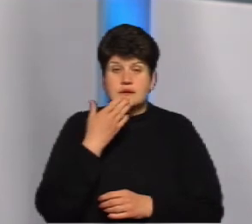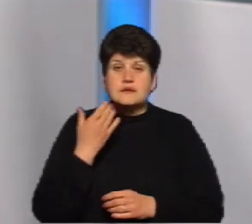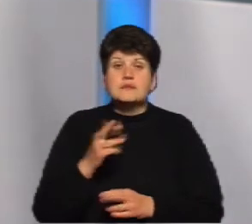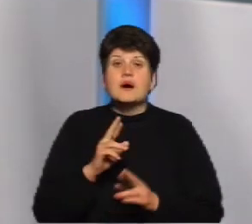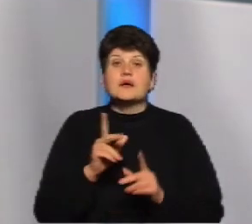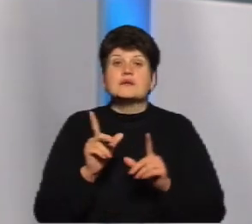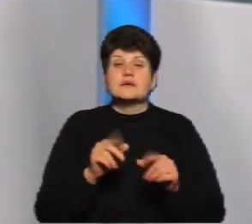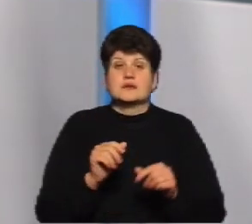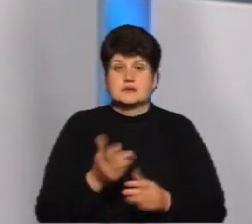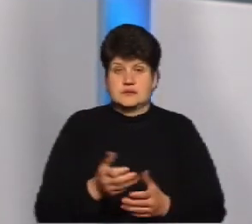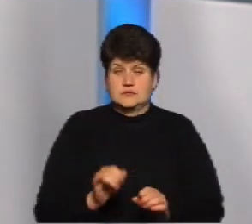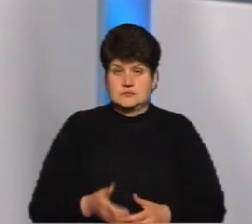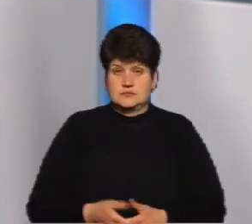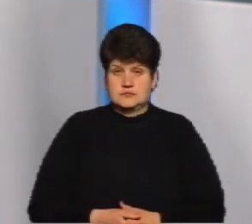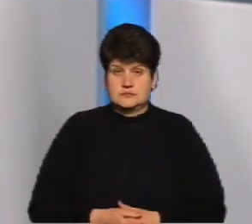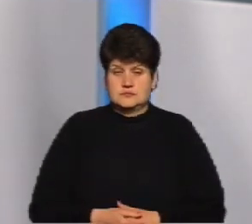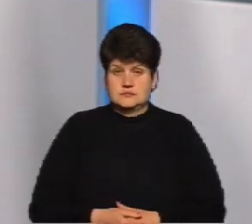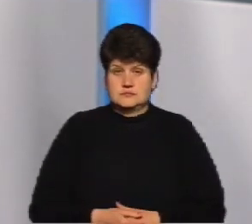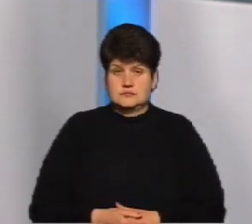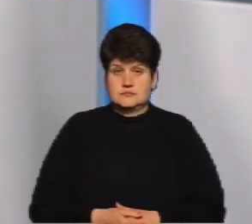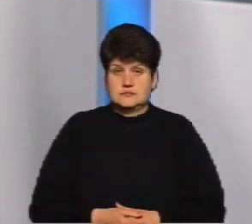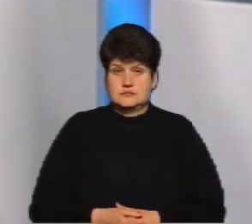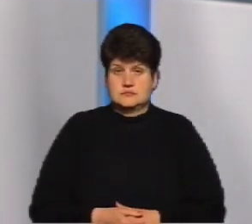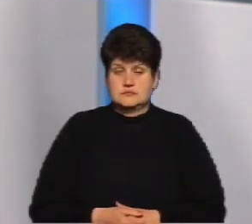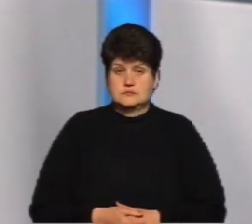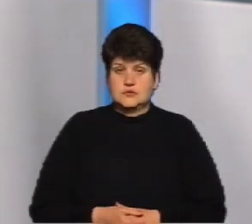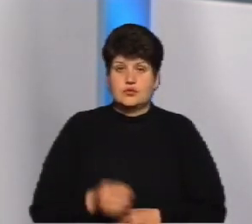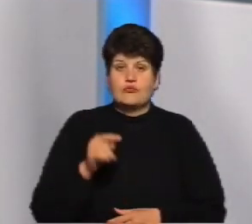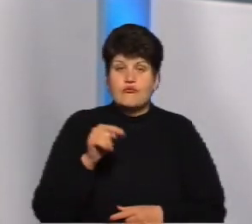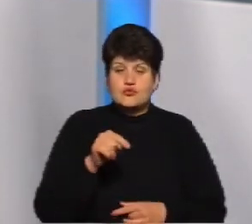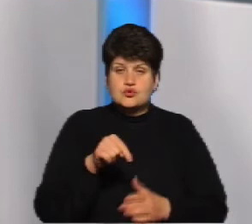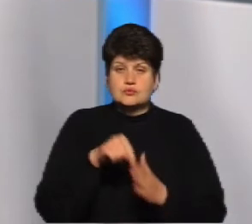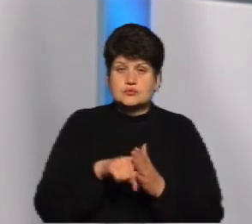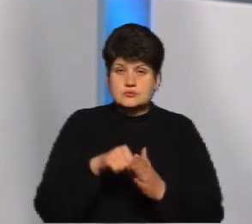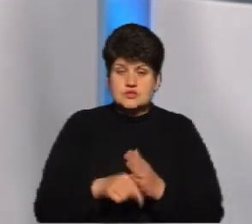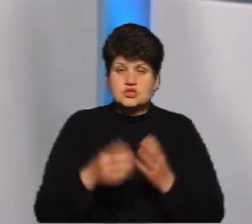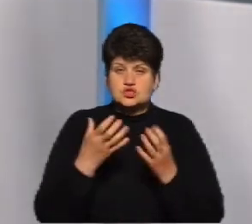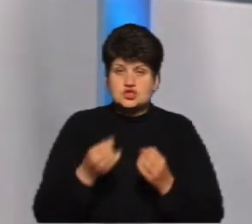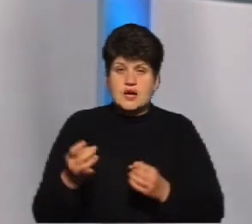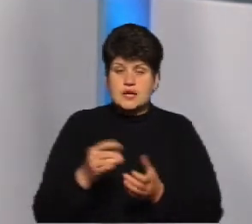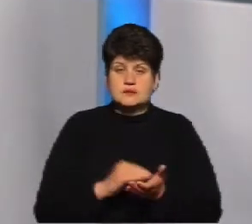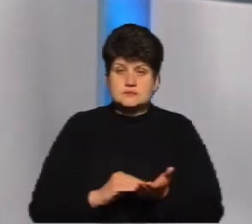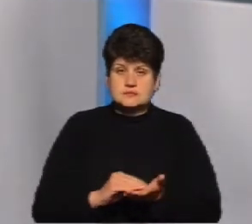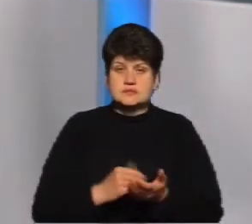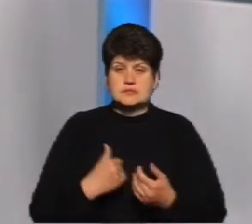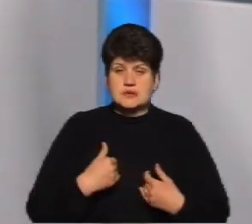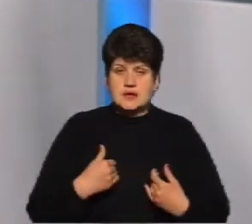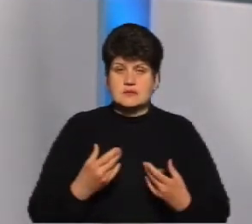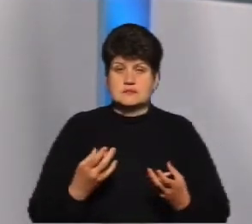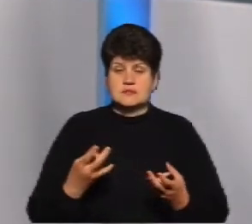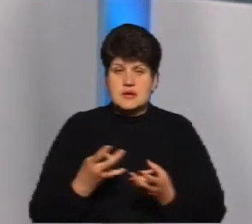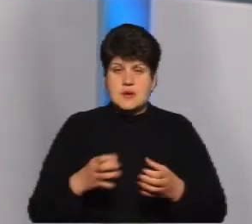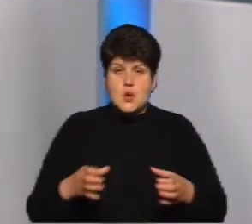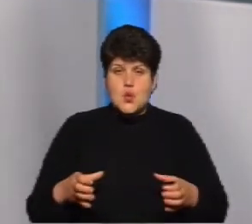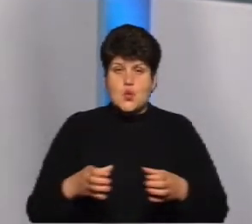маневри здійснити? Тому от в цьому контексті ще раз кажу, що нам повинно гуртувати